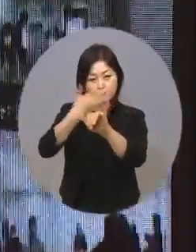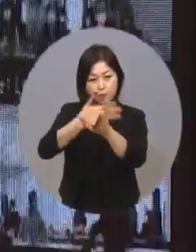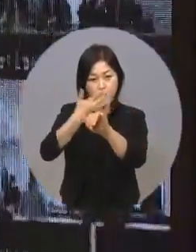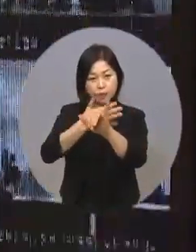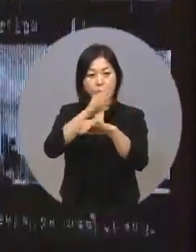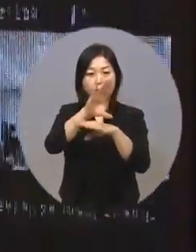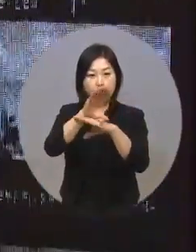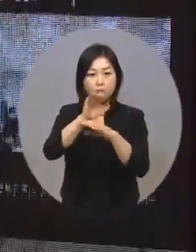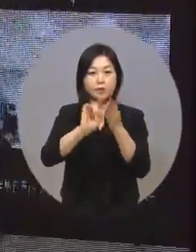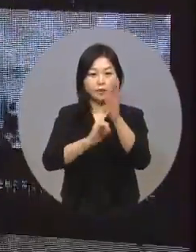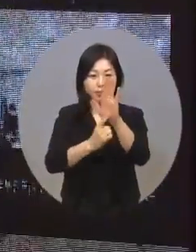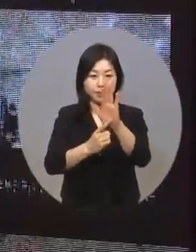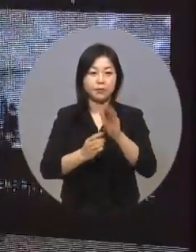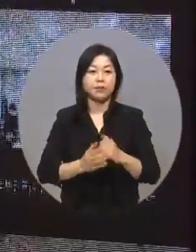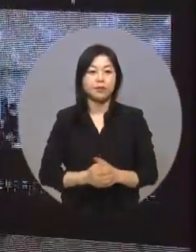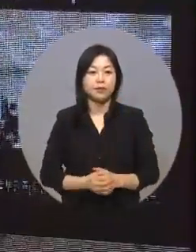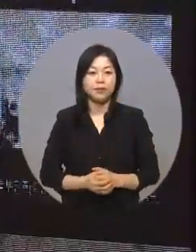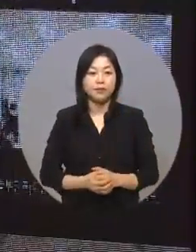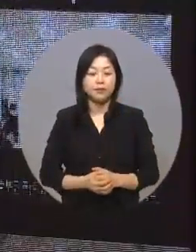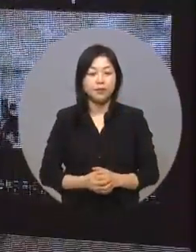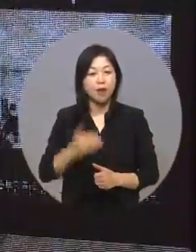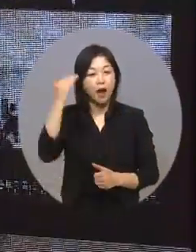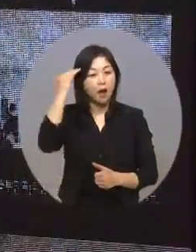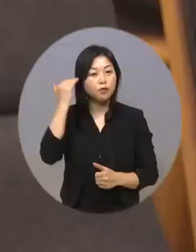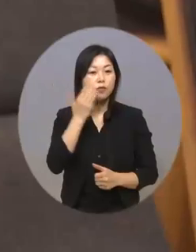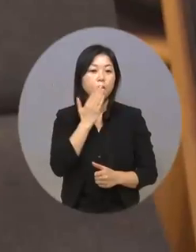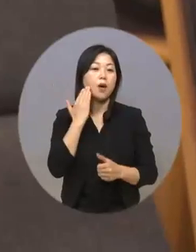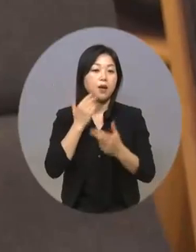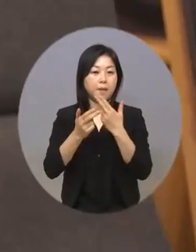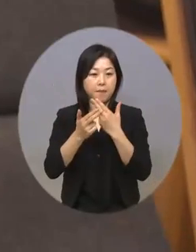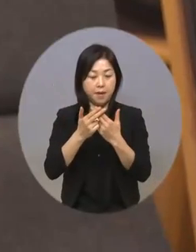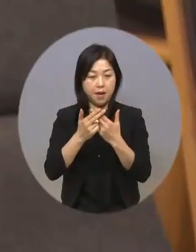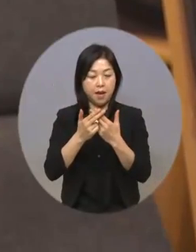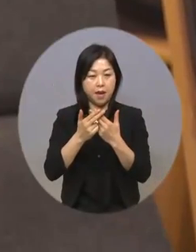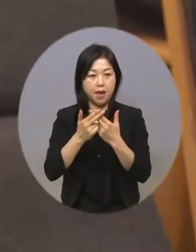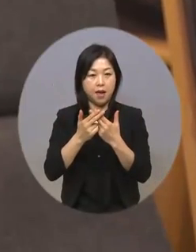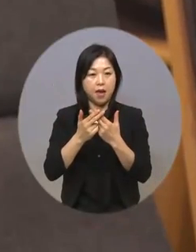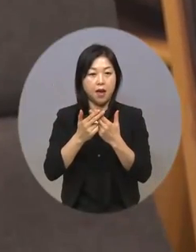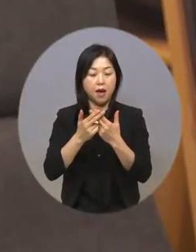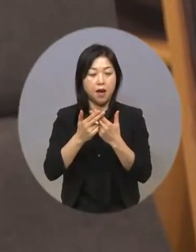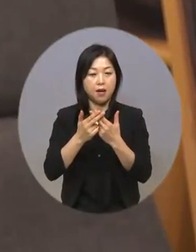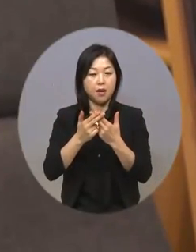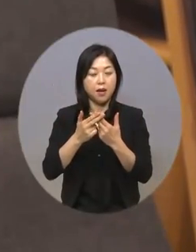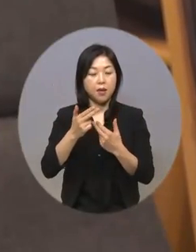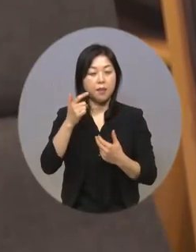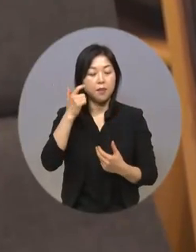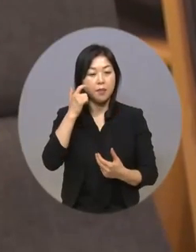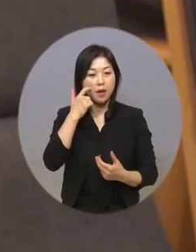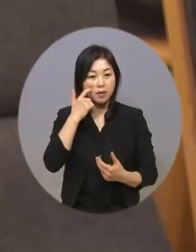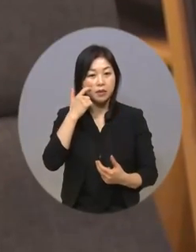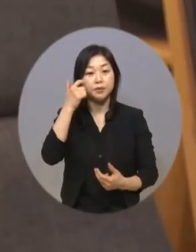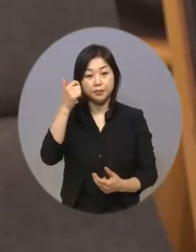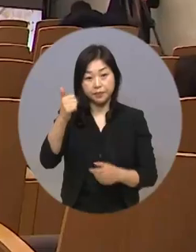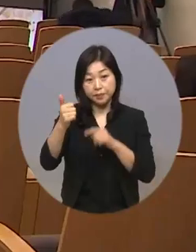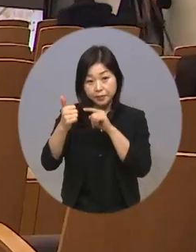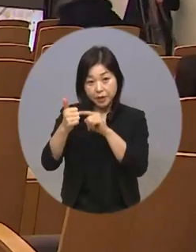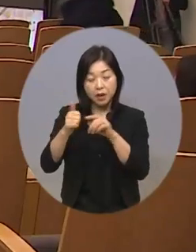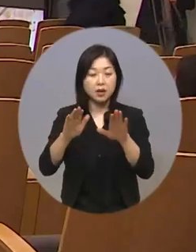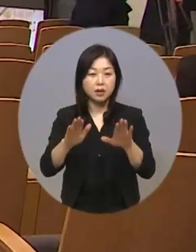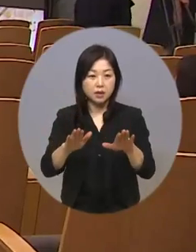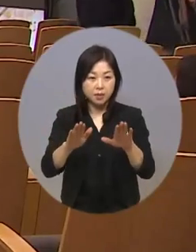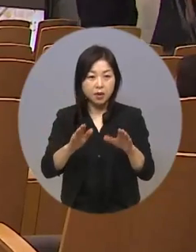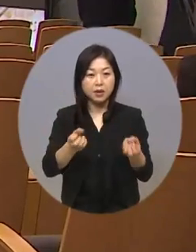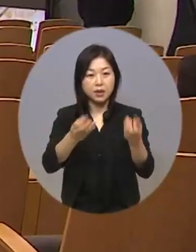생중계됐습니다. 이날 한국농아인협회 변승일 회장은 이번 행사가 한국수어의 발전 계기가